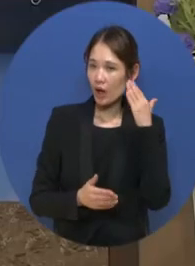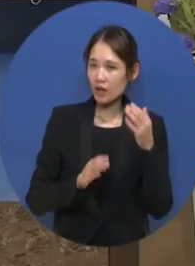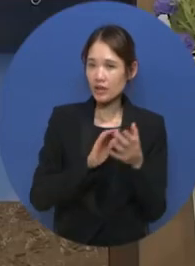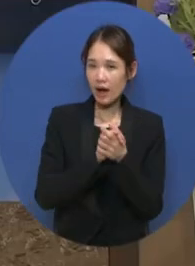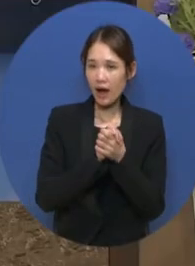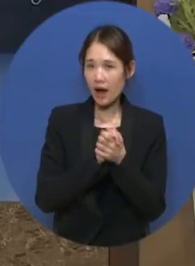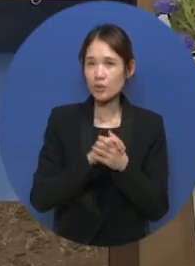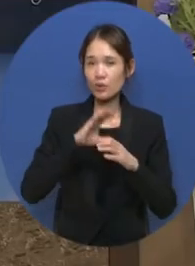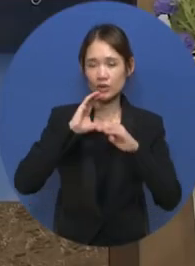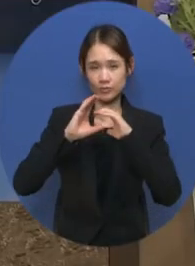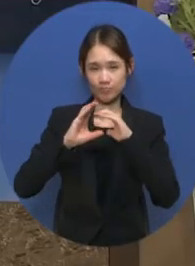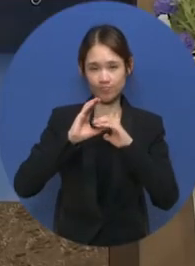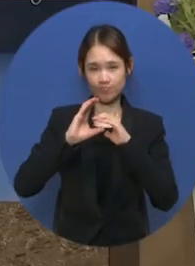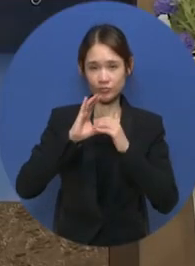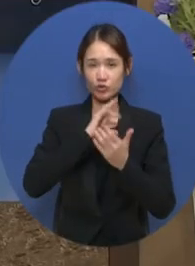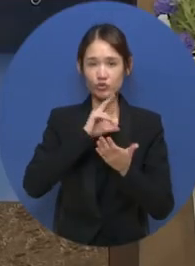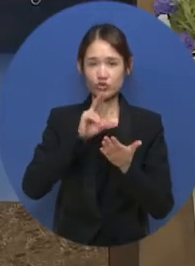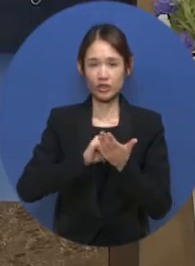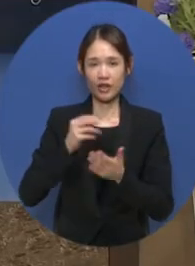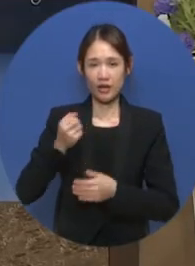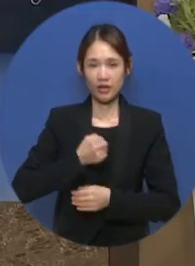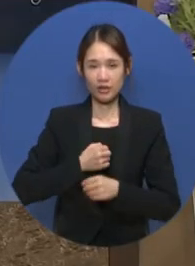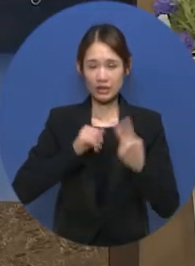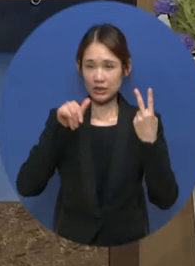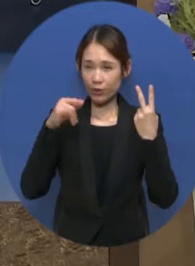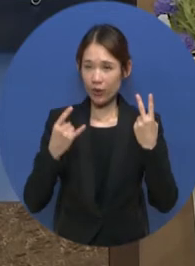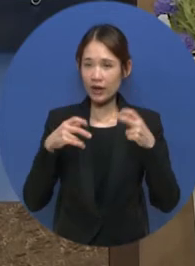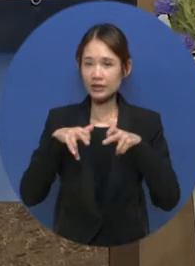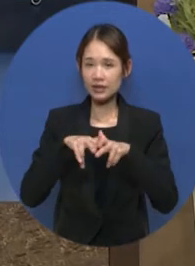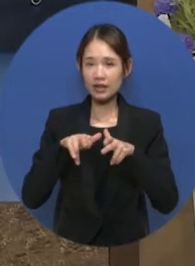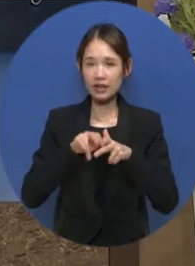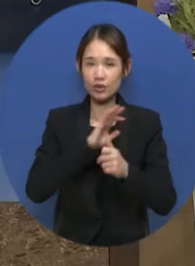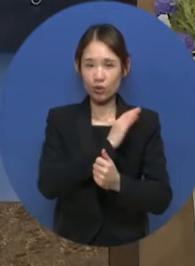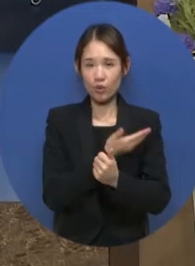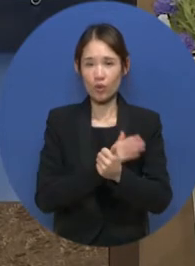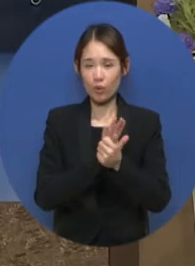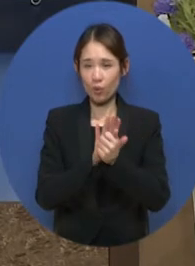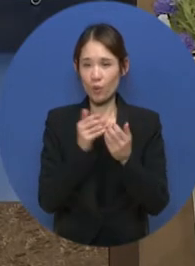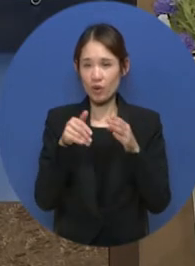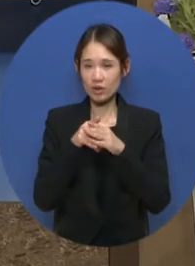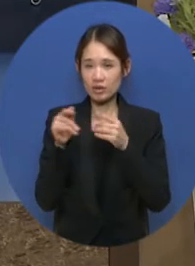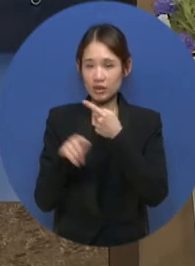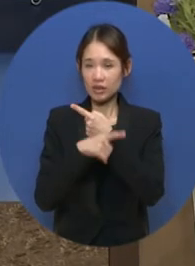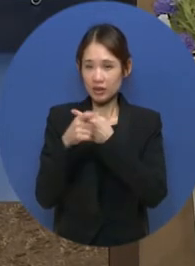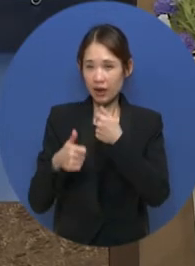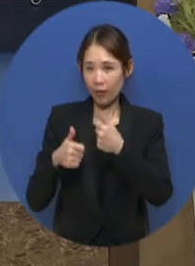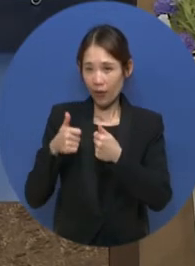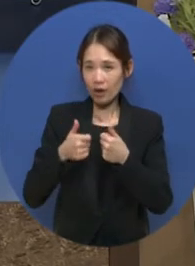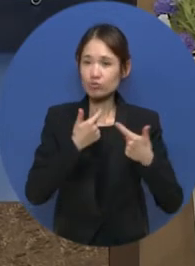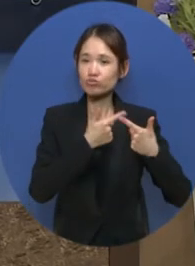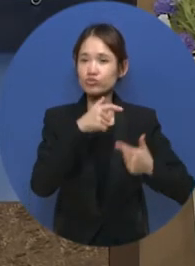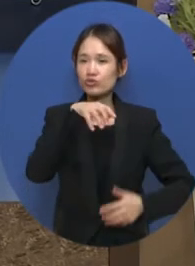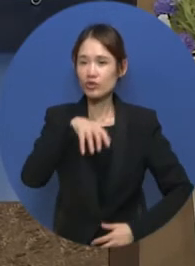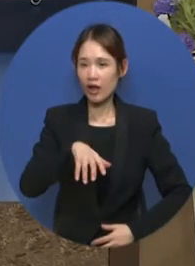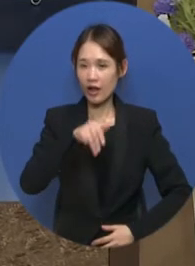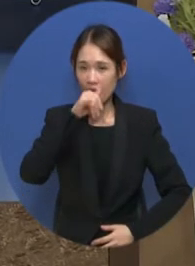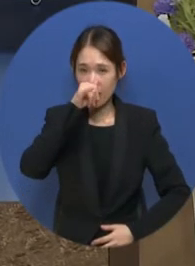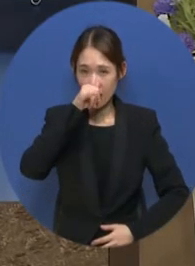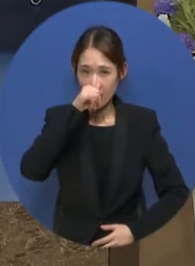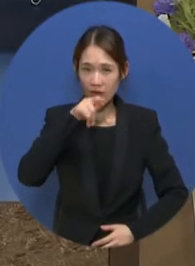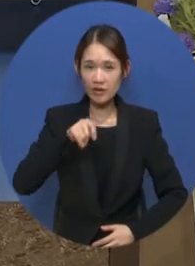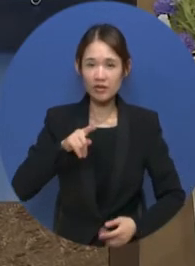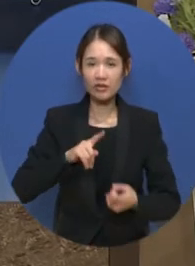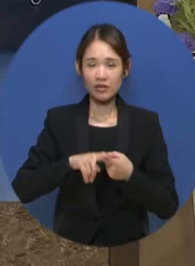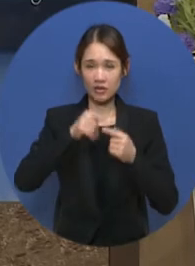화합과 소통 을 주제로 제 2 회 장애인 관해 고무 기관 대회 를 부산에서 개최 하셨다고 들었는데요 어 이